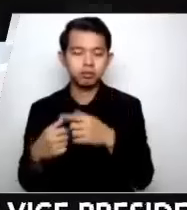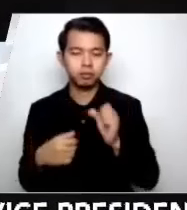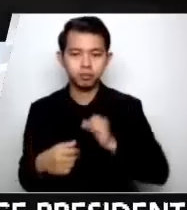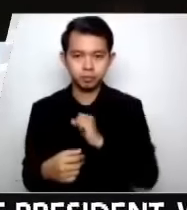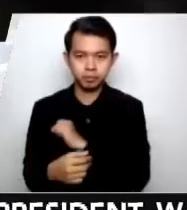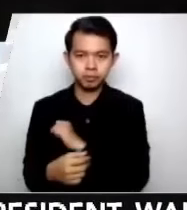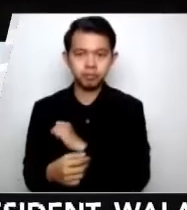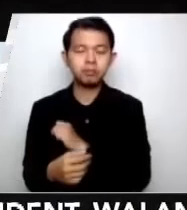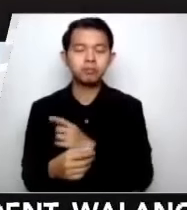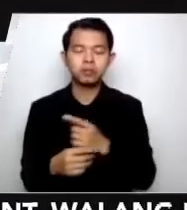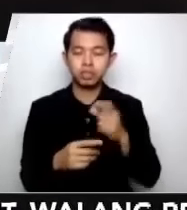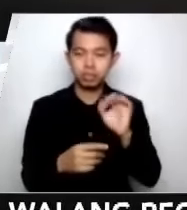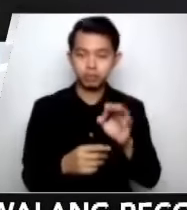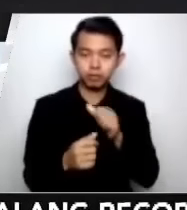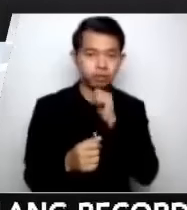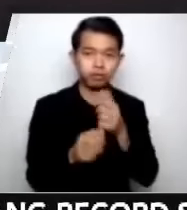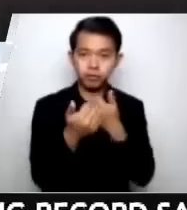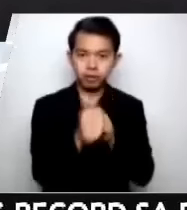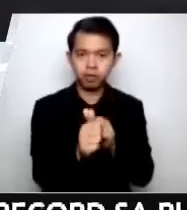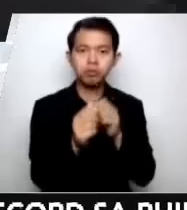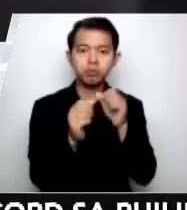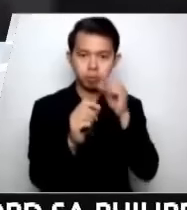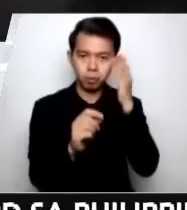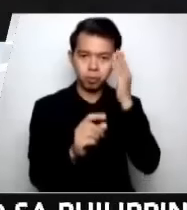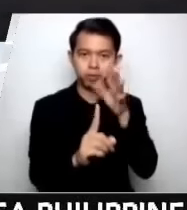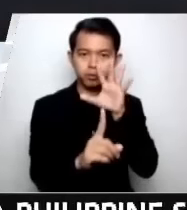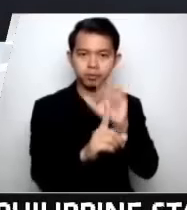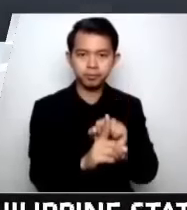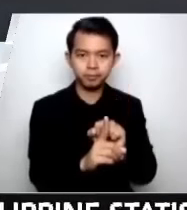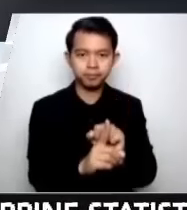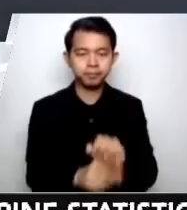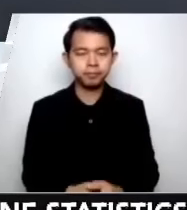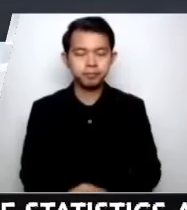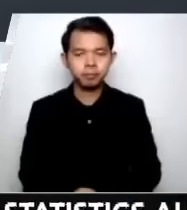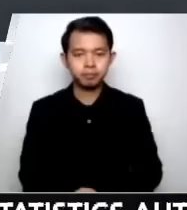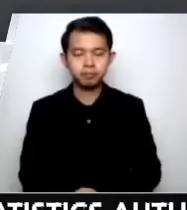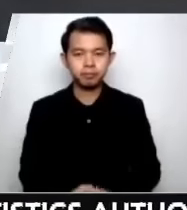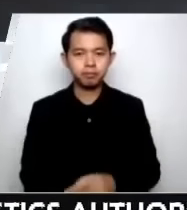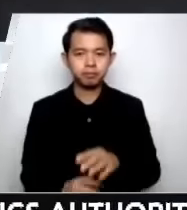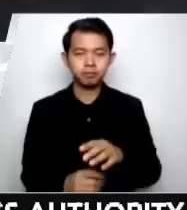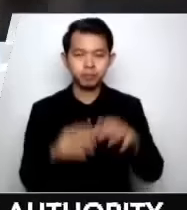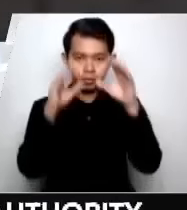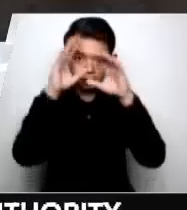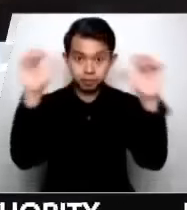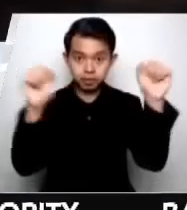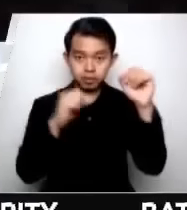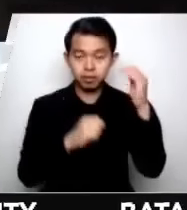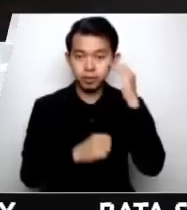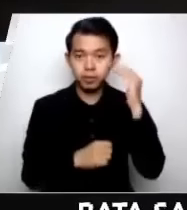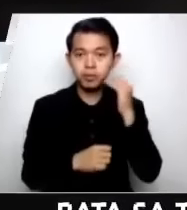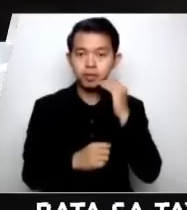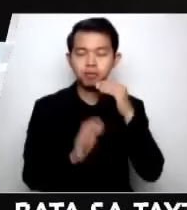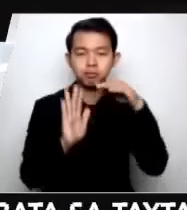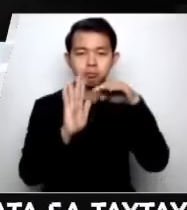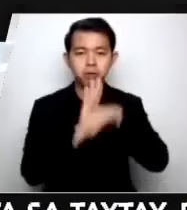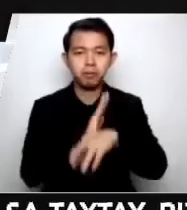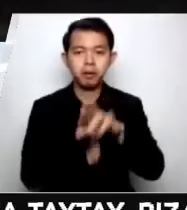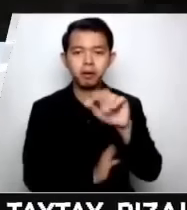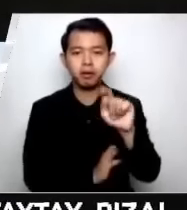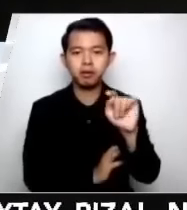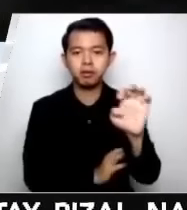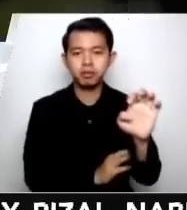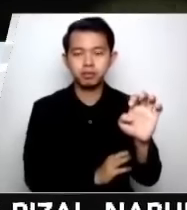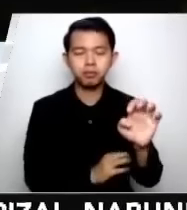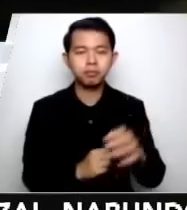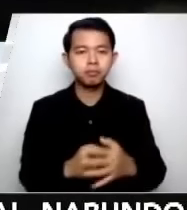waran. Sa nakalipas na buwan, bumaba ang rating si President Yoon. Ang martial law declaration kinondina ng main